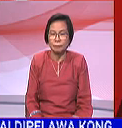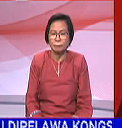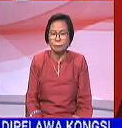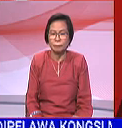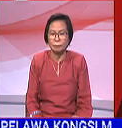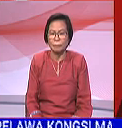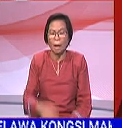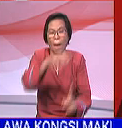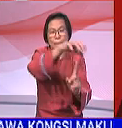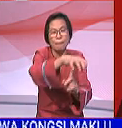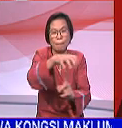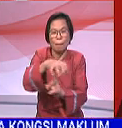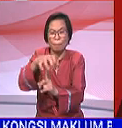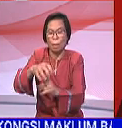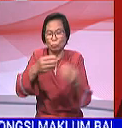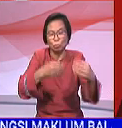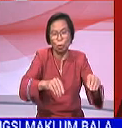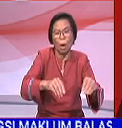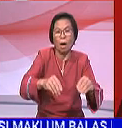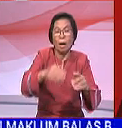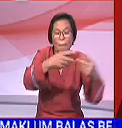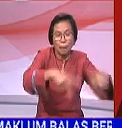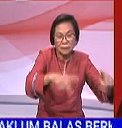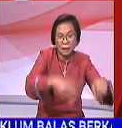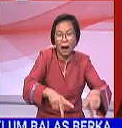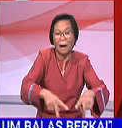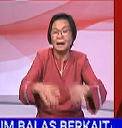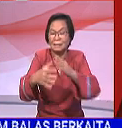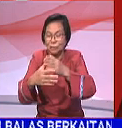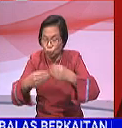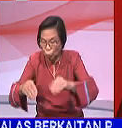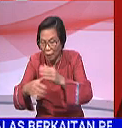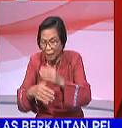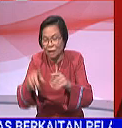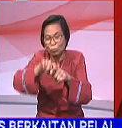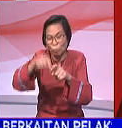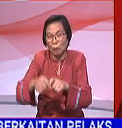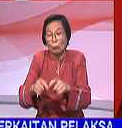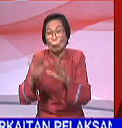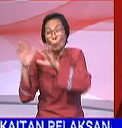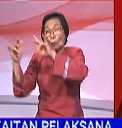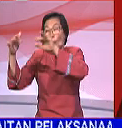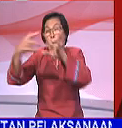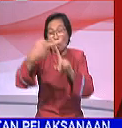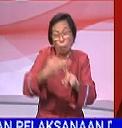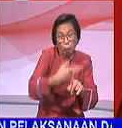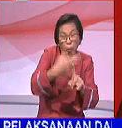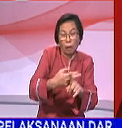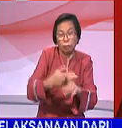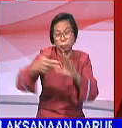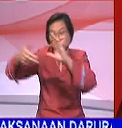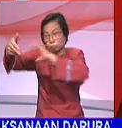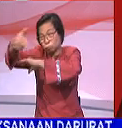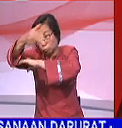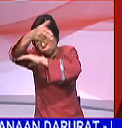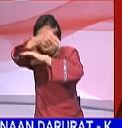pasar basah dan tabu yang menjual hasil laut dan Tani sering menjadi tumpuan menjelang bulan Ramadhan ini namun tinjauan keluar di